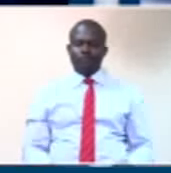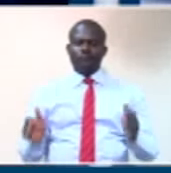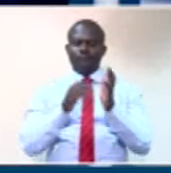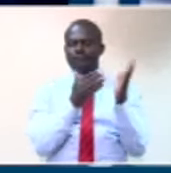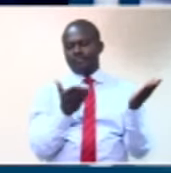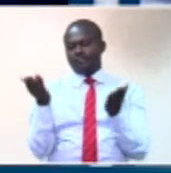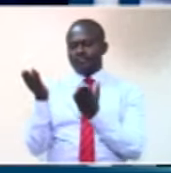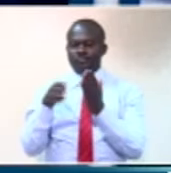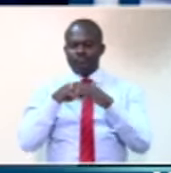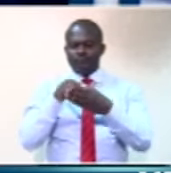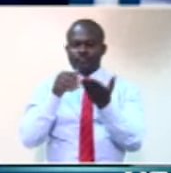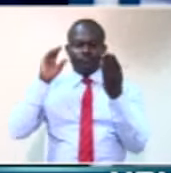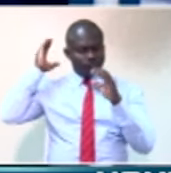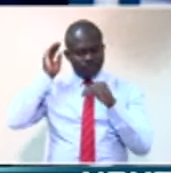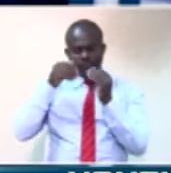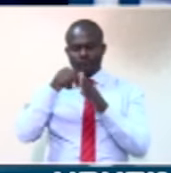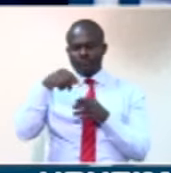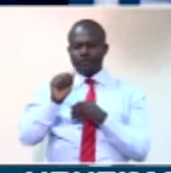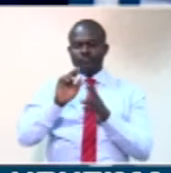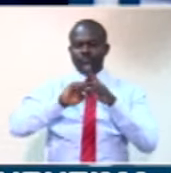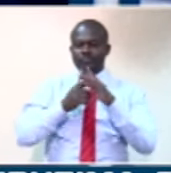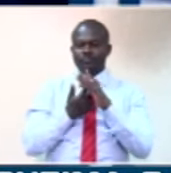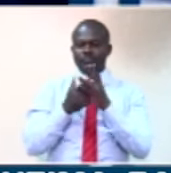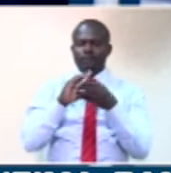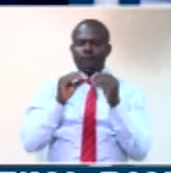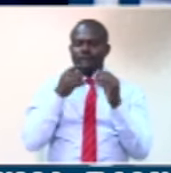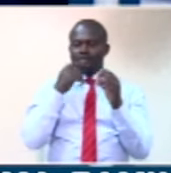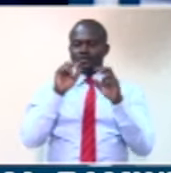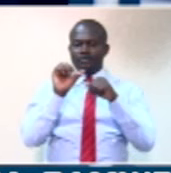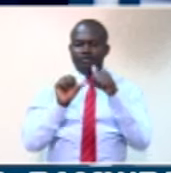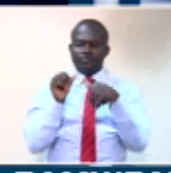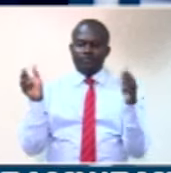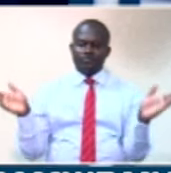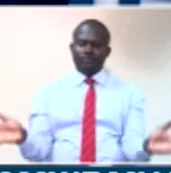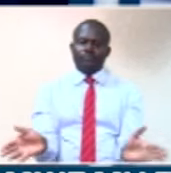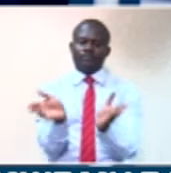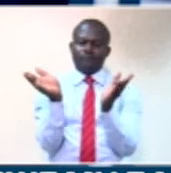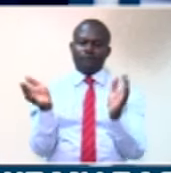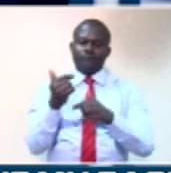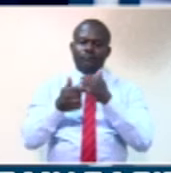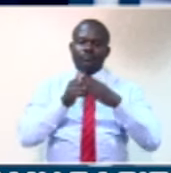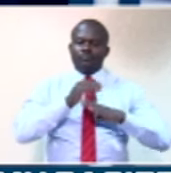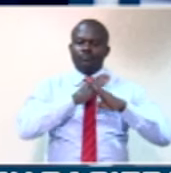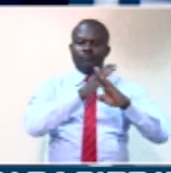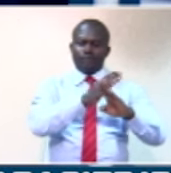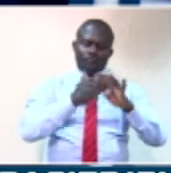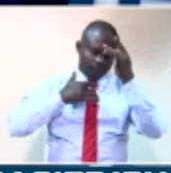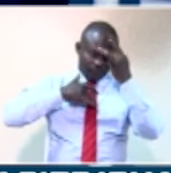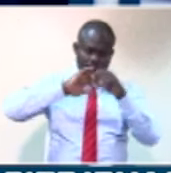Twongere tubahe ikaze muri aya makuru. Paul, reka duhere ku nkuru ijyanye n'ubukangurambaga mu gukomeza kurwanya icyorezo